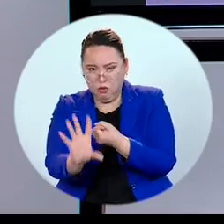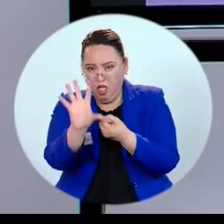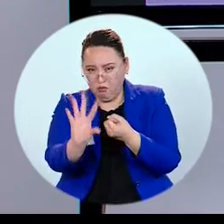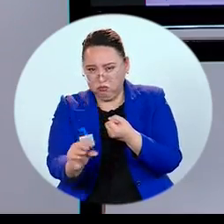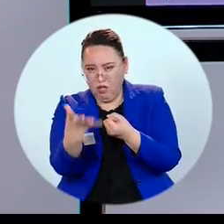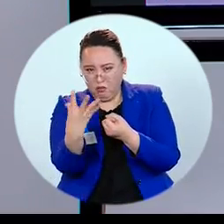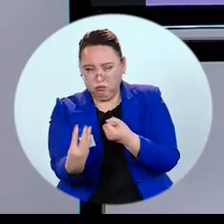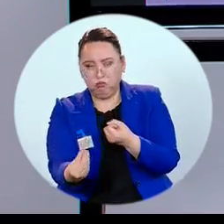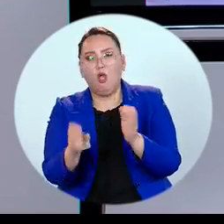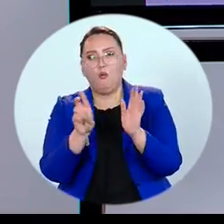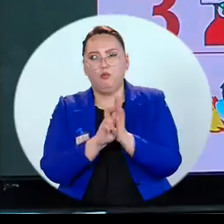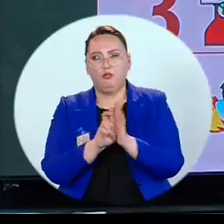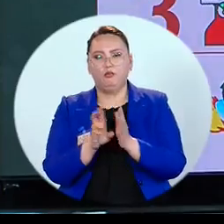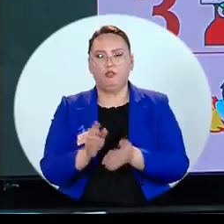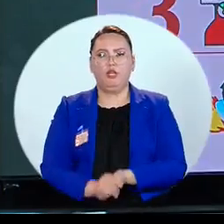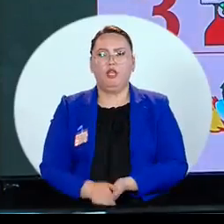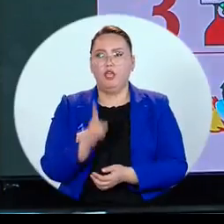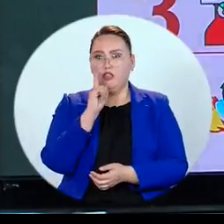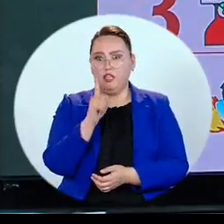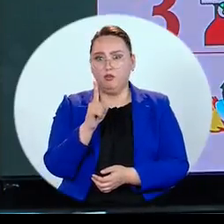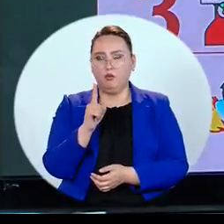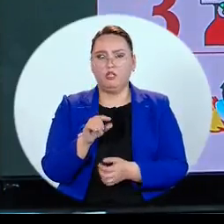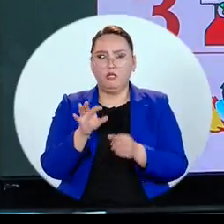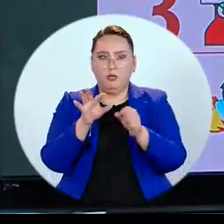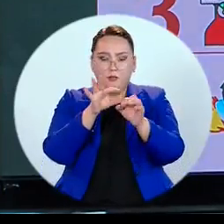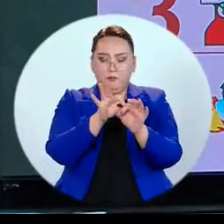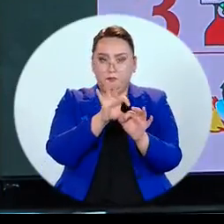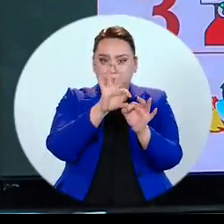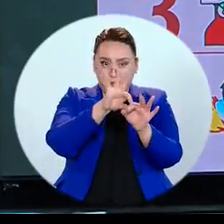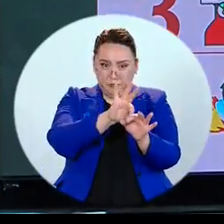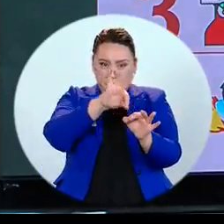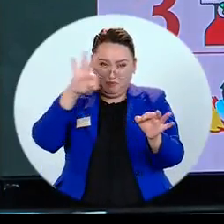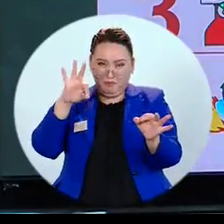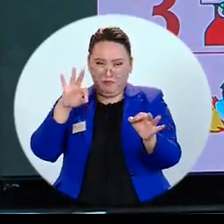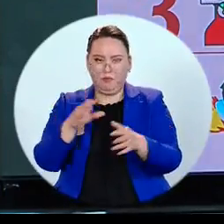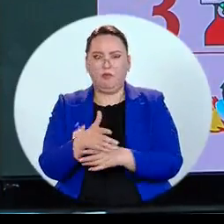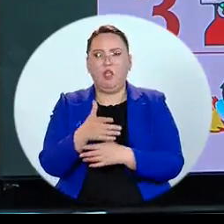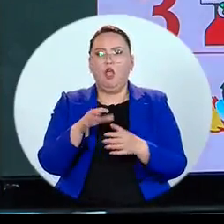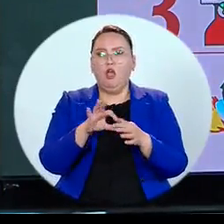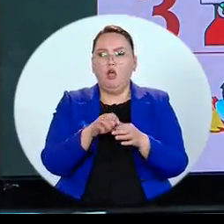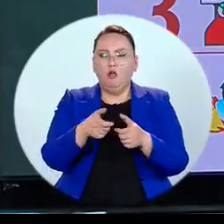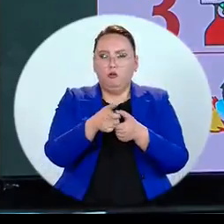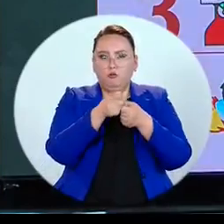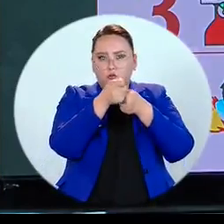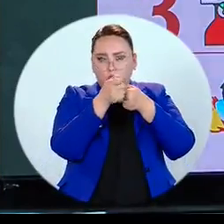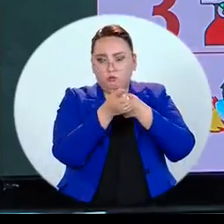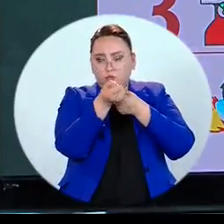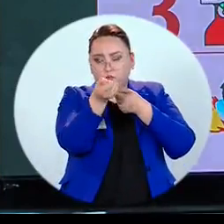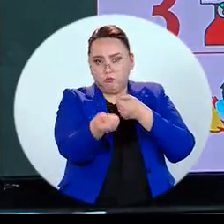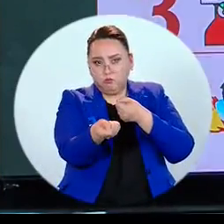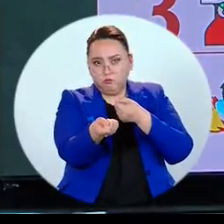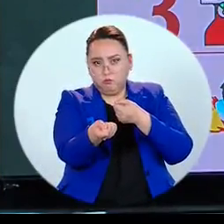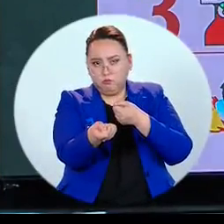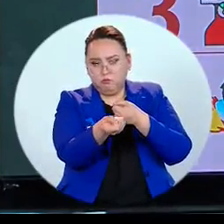འགི འགི ཁས འོགས གིགས ཁོགས གི ལུགས ལུ